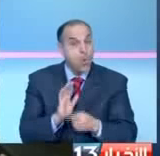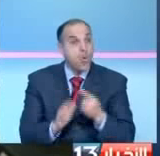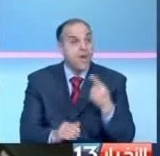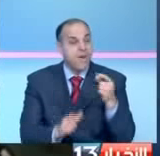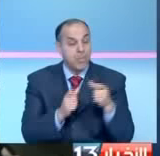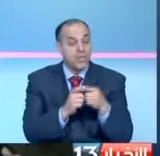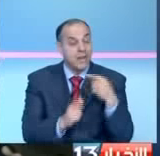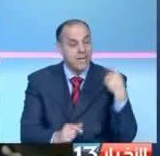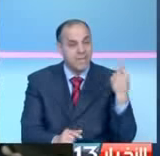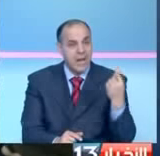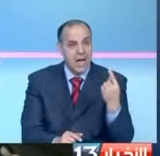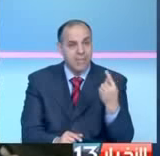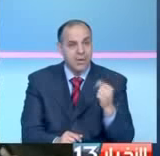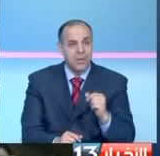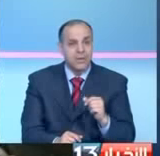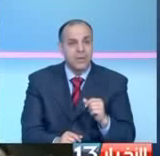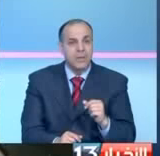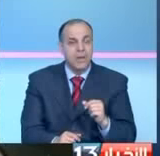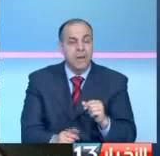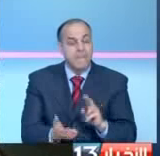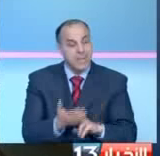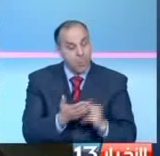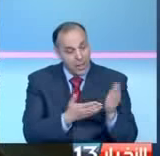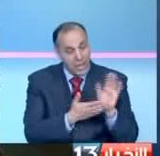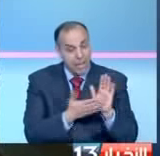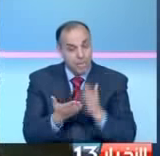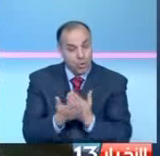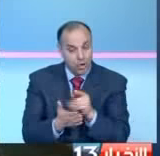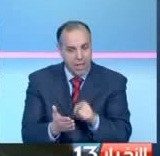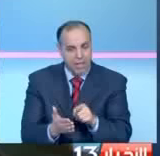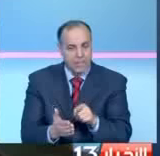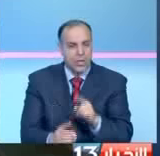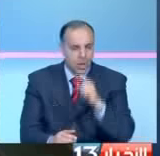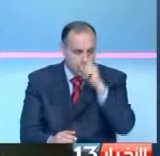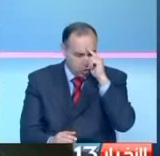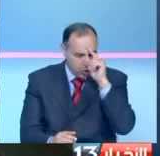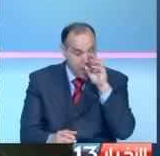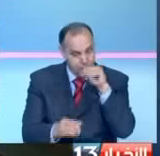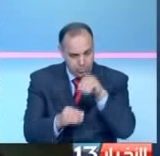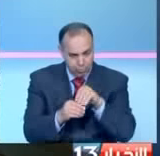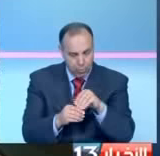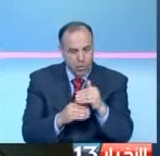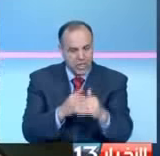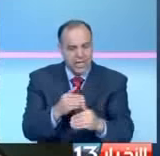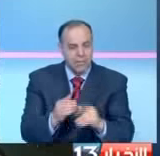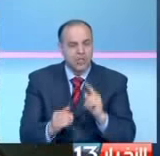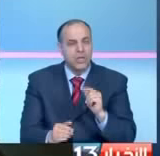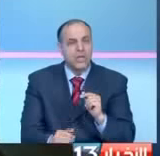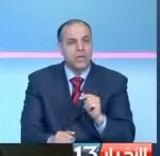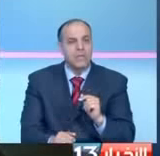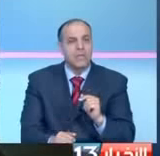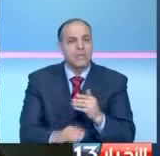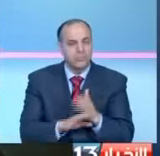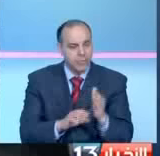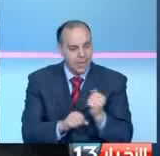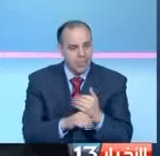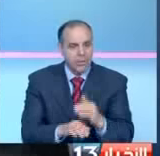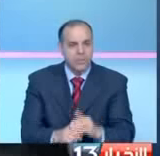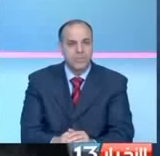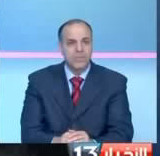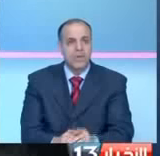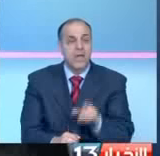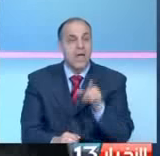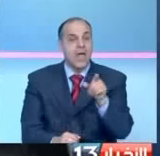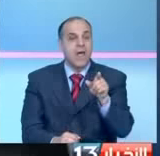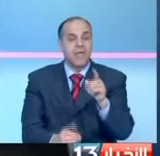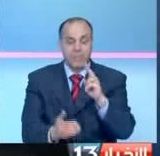البلدان، أول هيكل بريدية اللي تقدم المشروع هذايا، وإن شاء الله دخلنا اليوم في مراحل متقدمة باش يتم إنجازه.